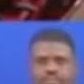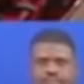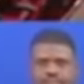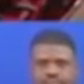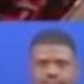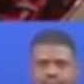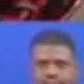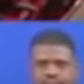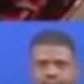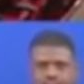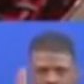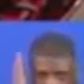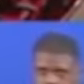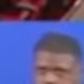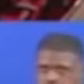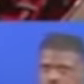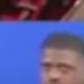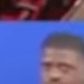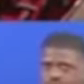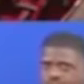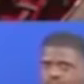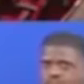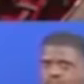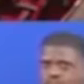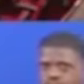Mheshimiwa Nurdin Hassan Babu, Kilimanjaro.